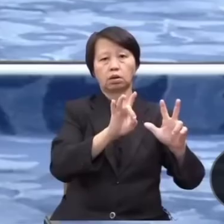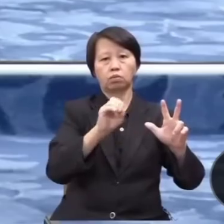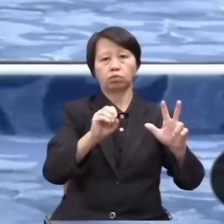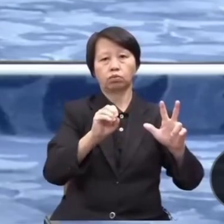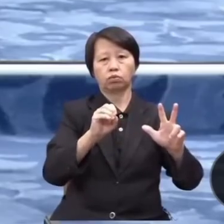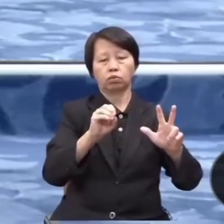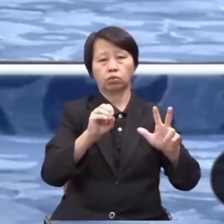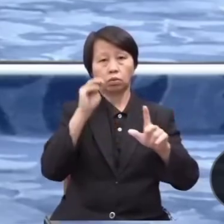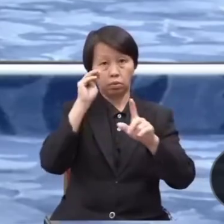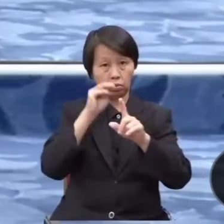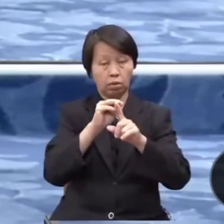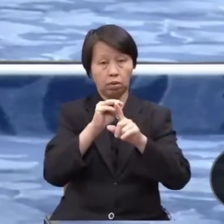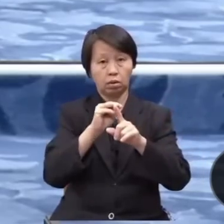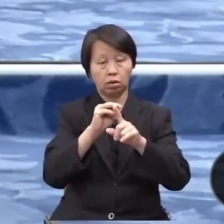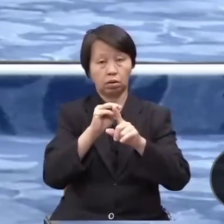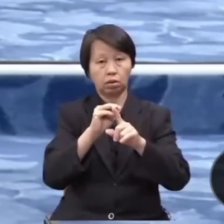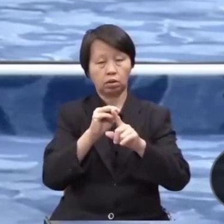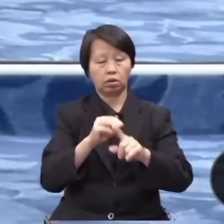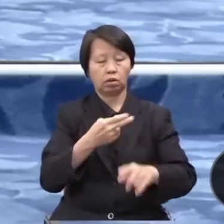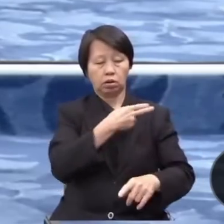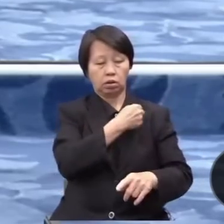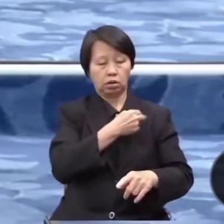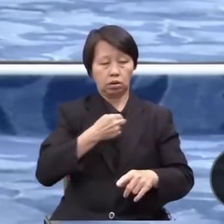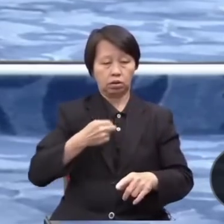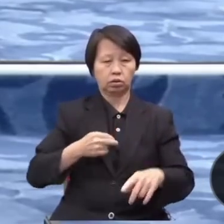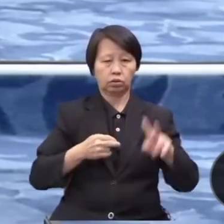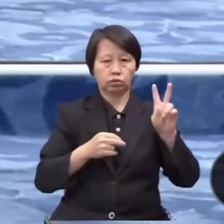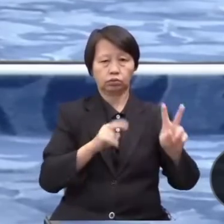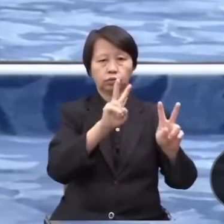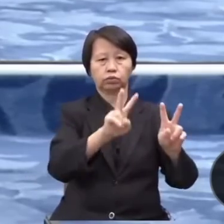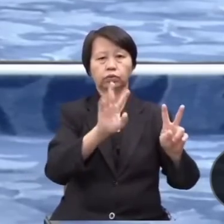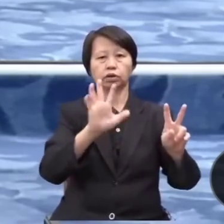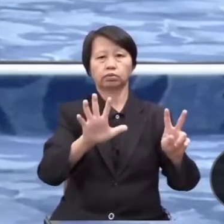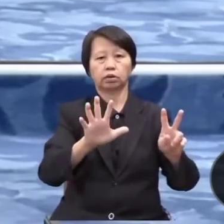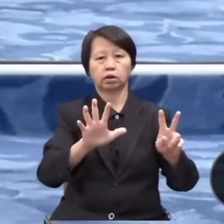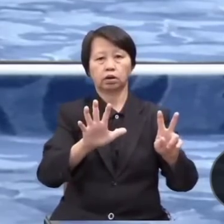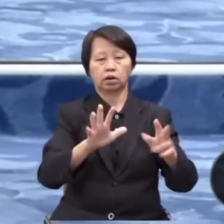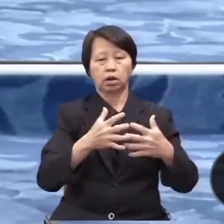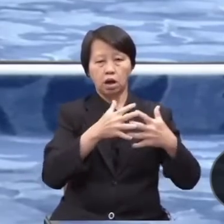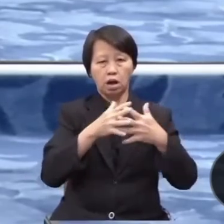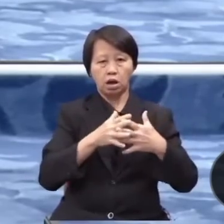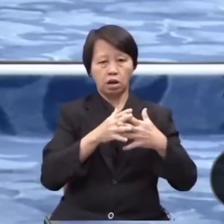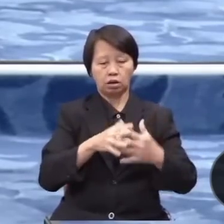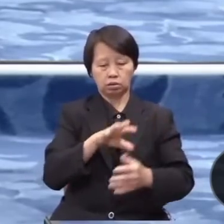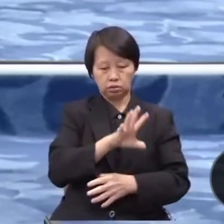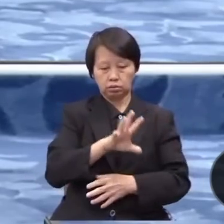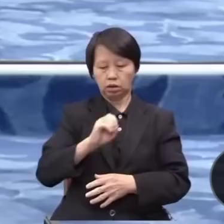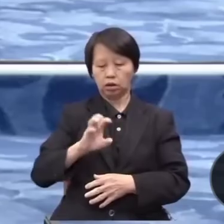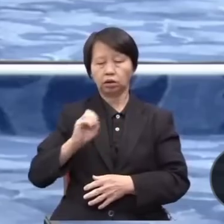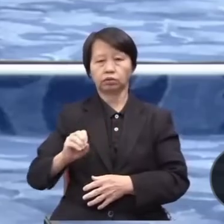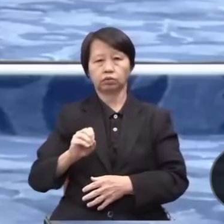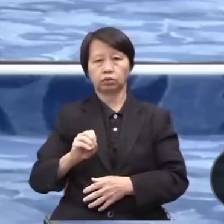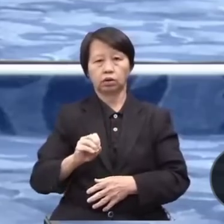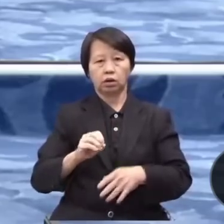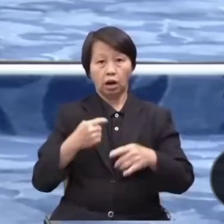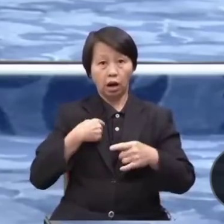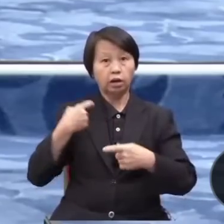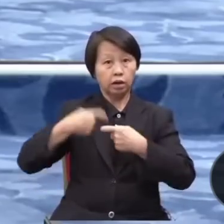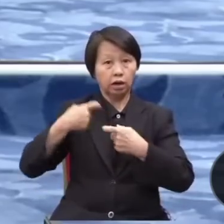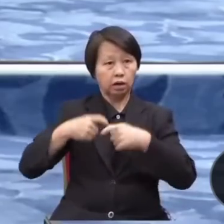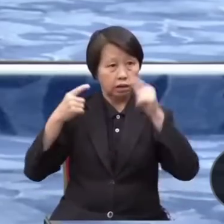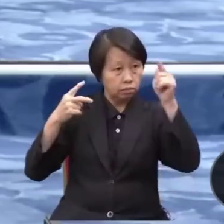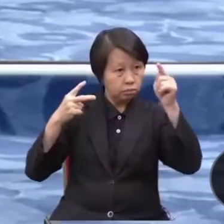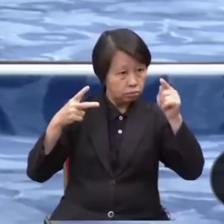380 mata asas. Indonesia 225, Amerika Syarikat 500. Saya kaitkan ini